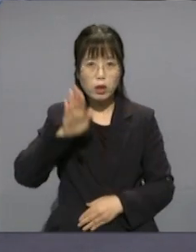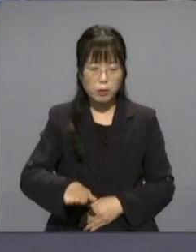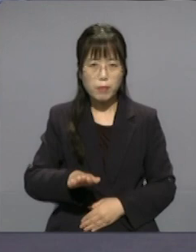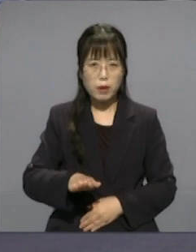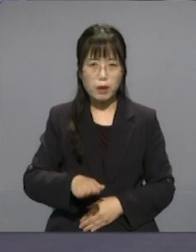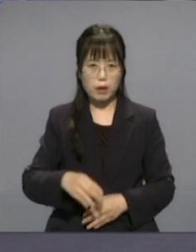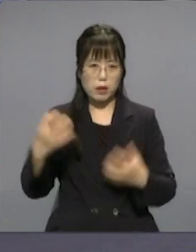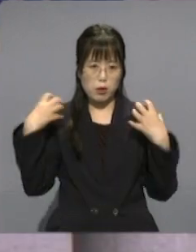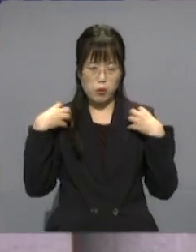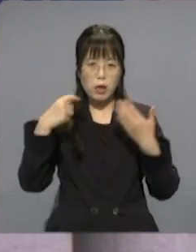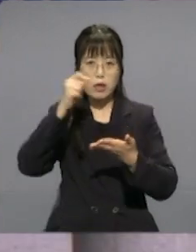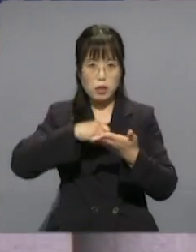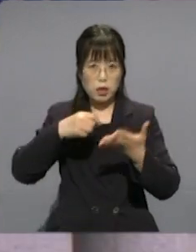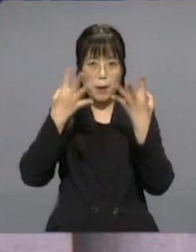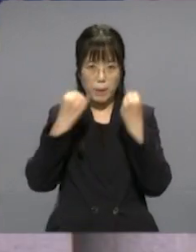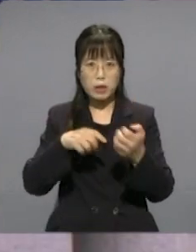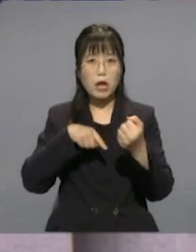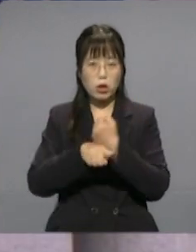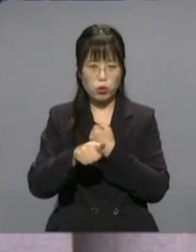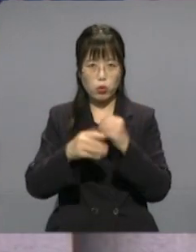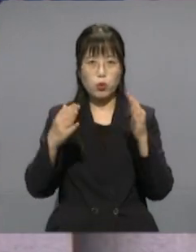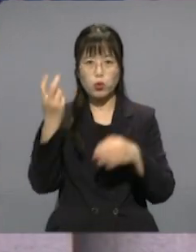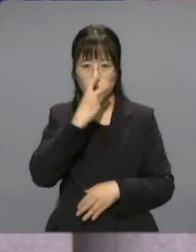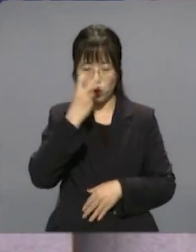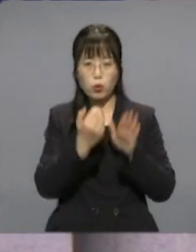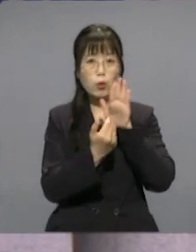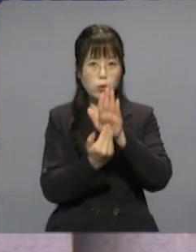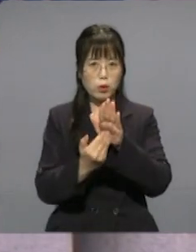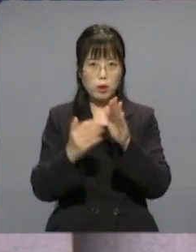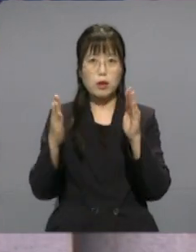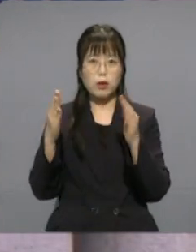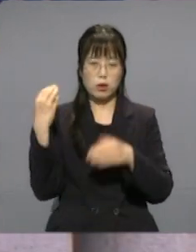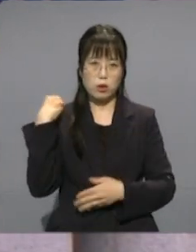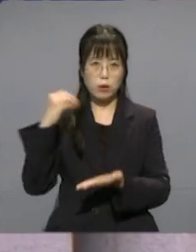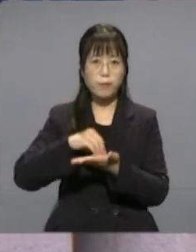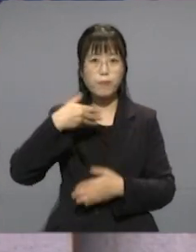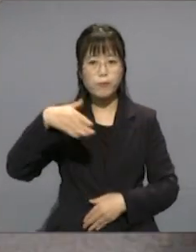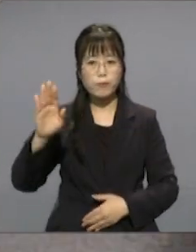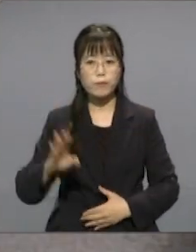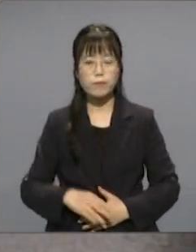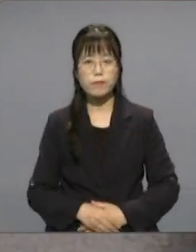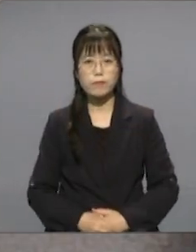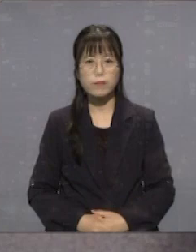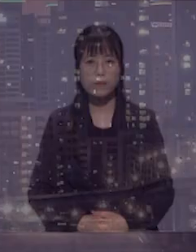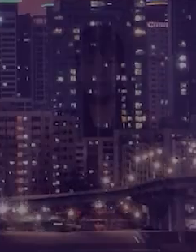했지만 청사 앞에 취재진이 많다는 이유로 조사를 거부하고 되돌아갔습니다.